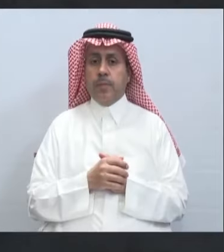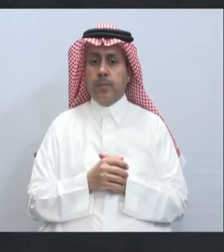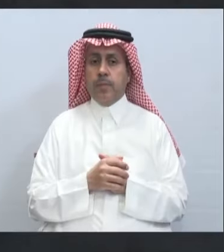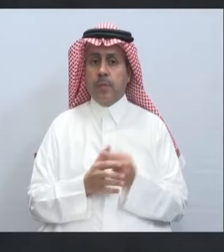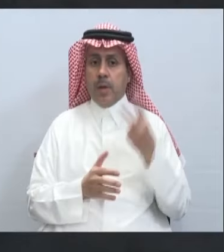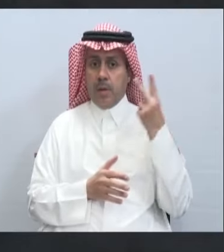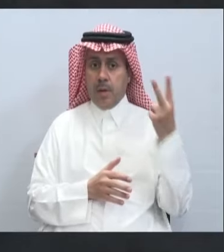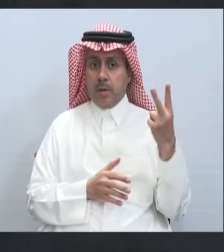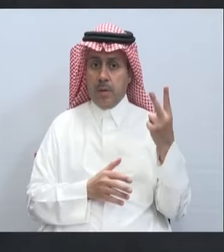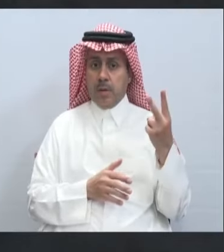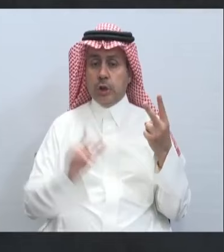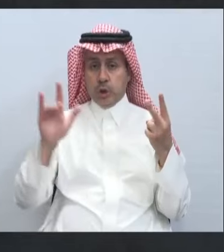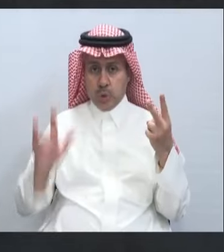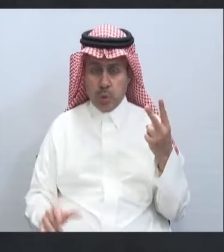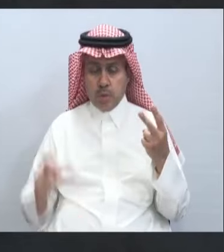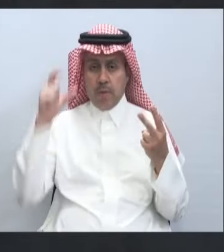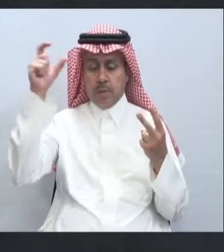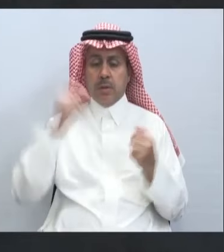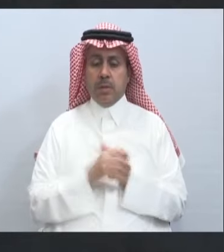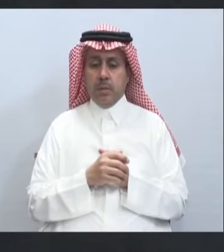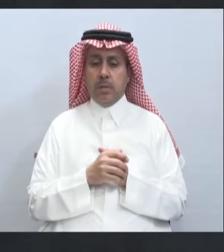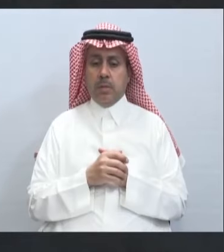وايضا المكث في المسجد